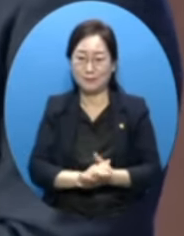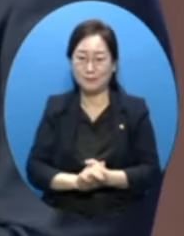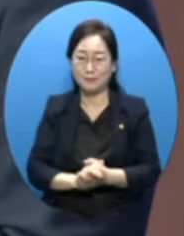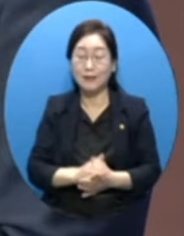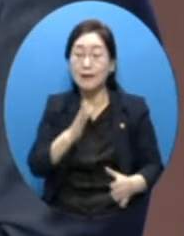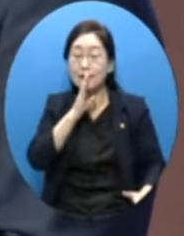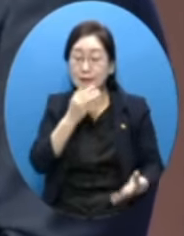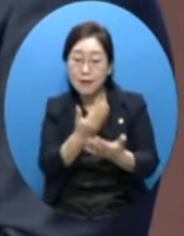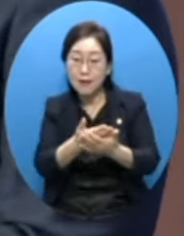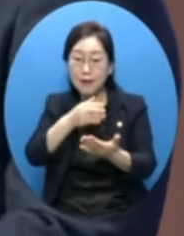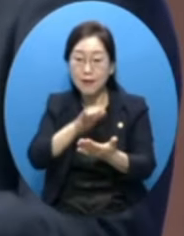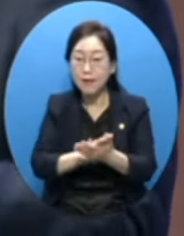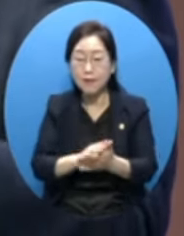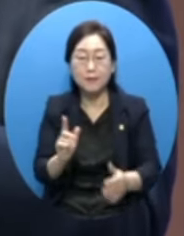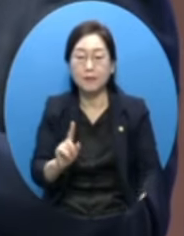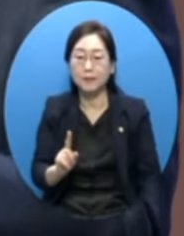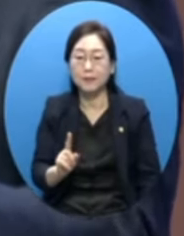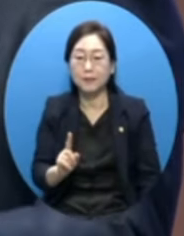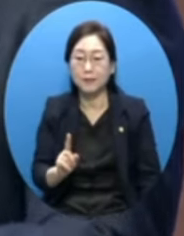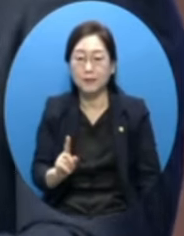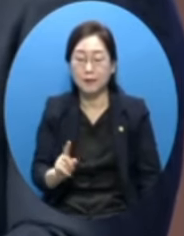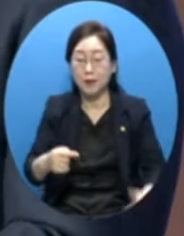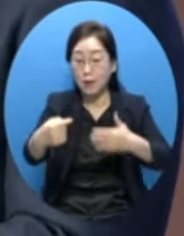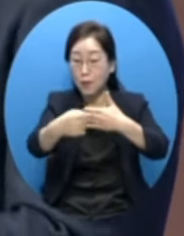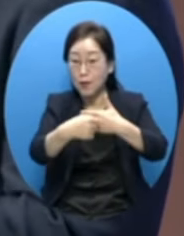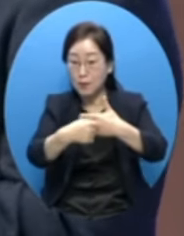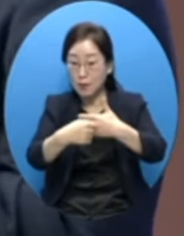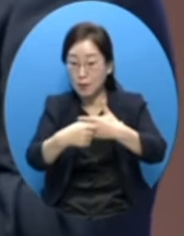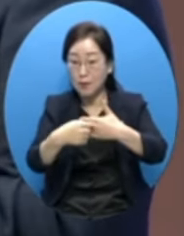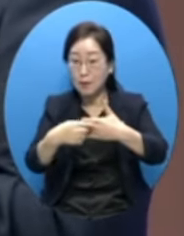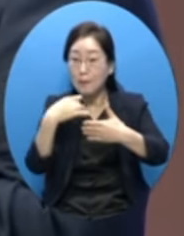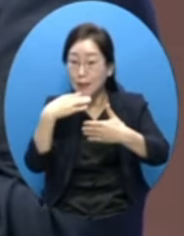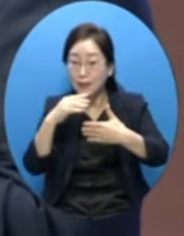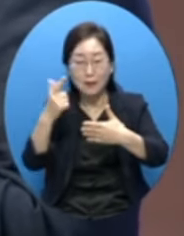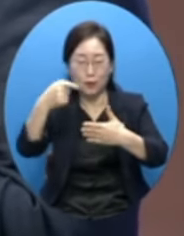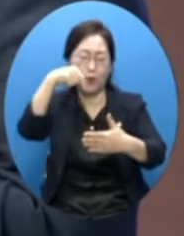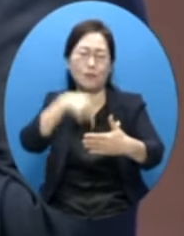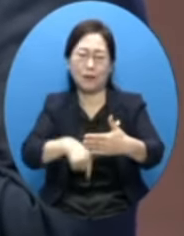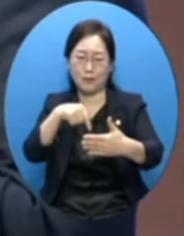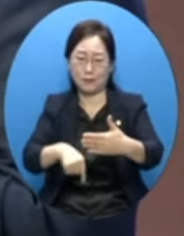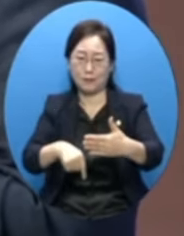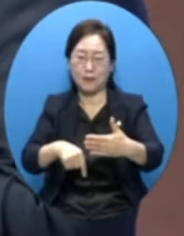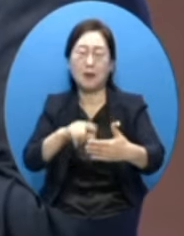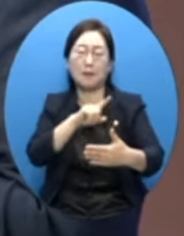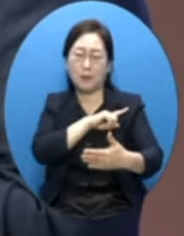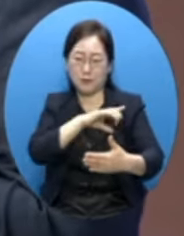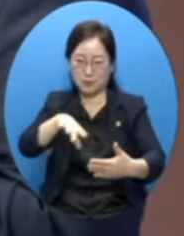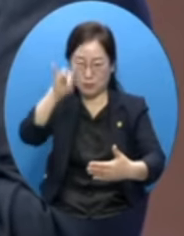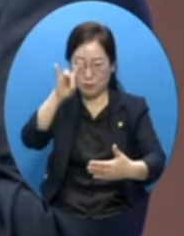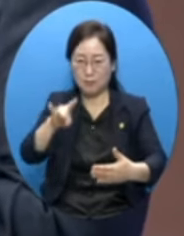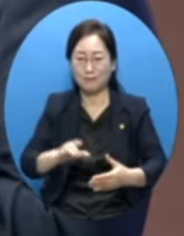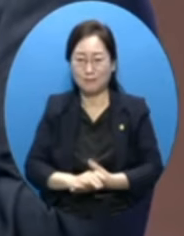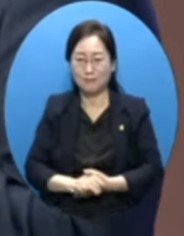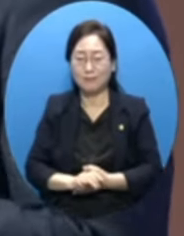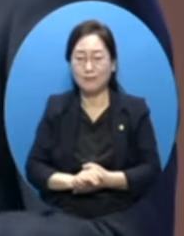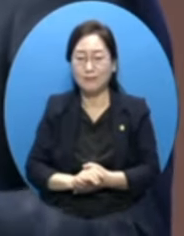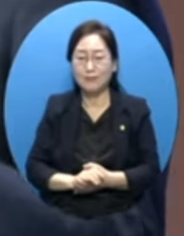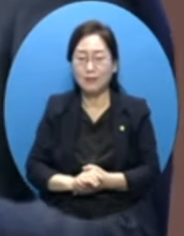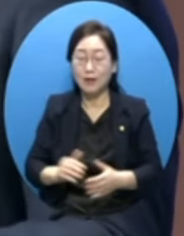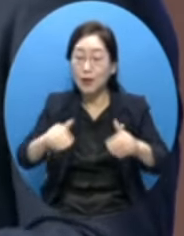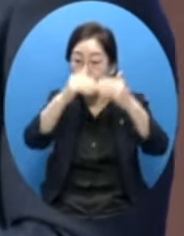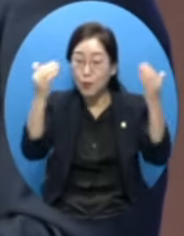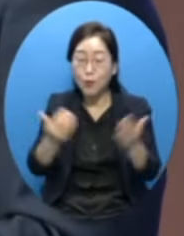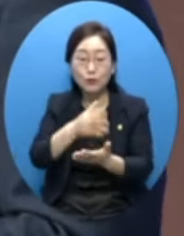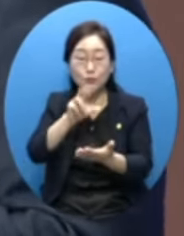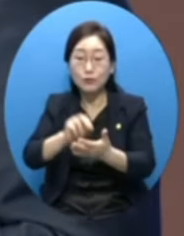진정한 개혁은 외적으로부터 일어나는 것이 아니라 먼저 우리 마음에서부터 일어나야 하는 것입니다. 모든